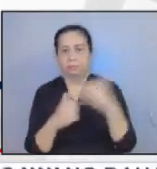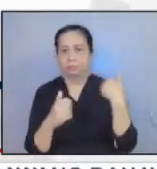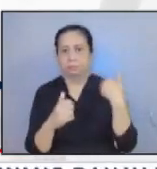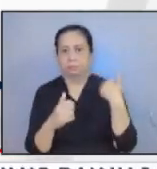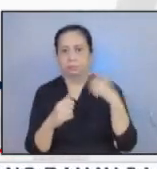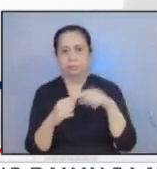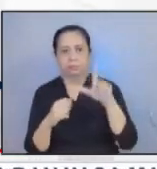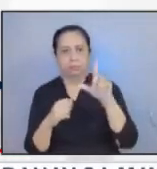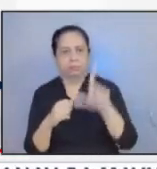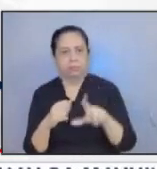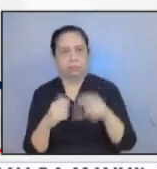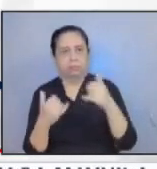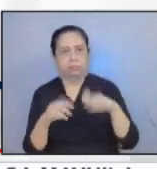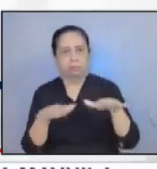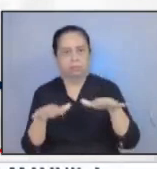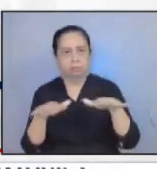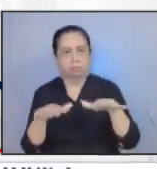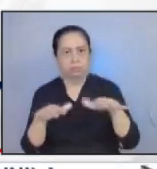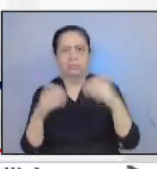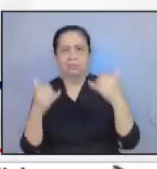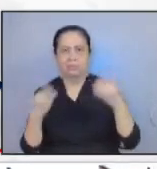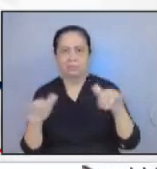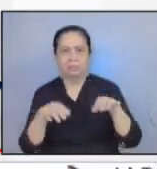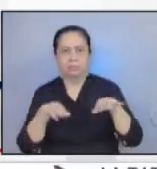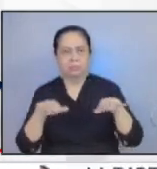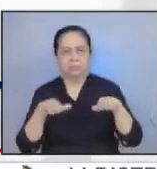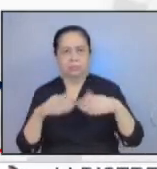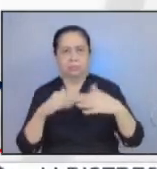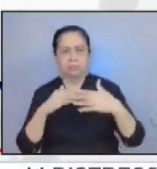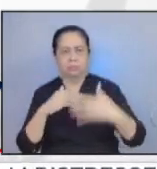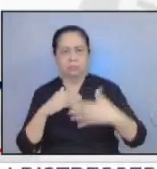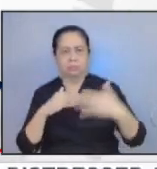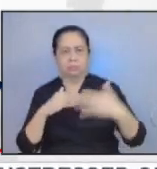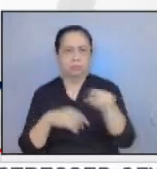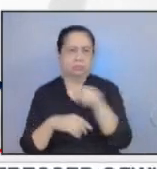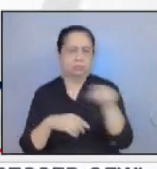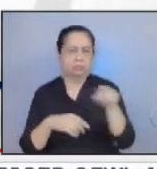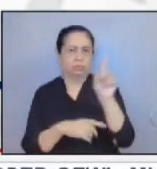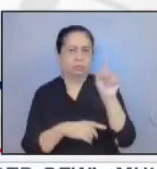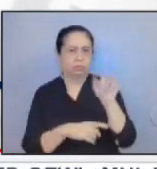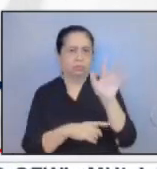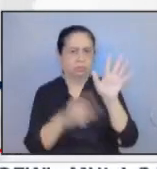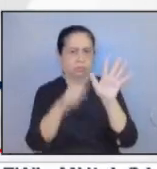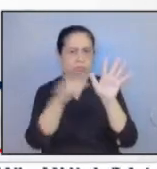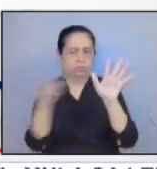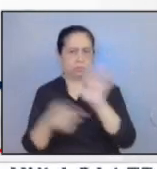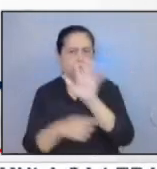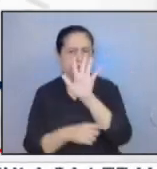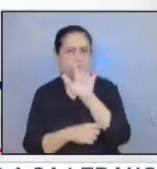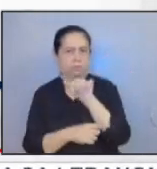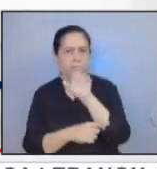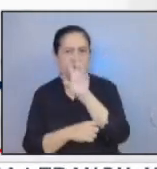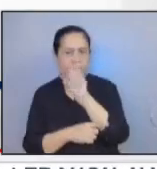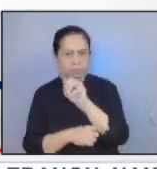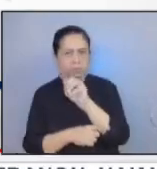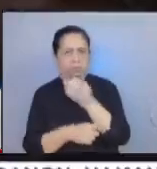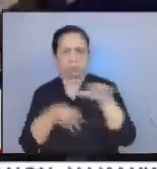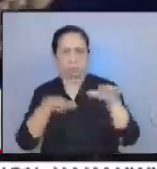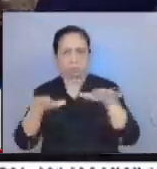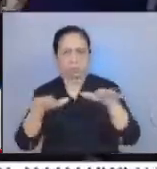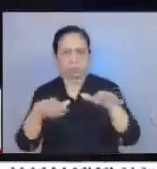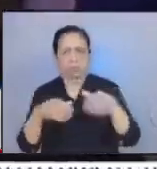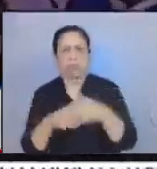ang magnitude o lakas ng aftershocks. Umiikot pa rin ito sa 1.5 hanggang 5.0 na magnitude. Kaninang